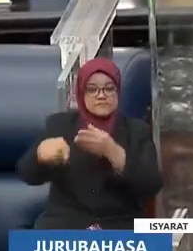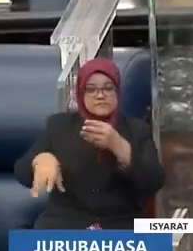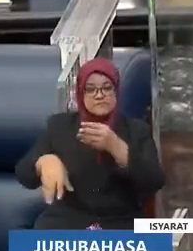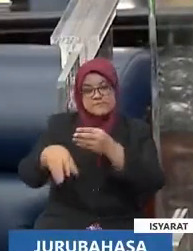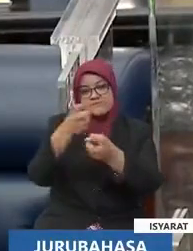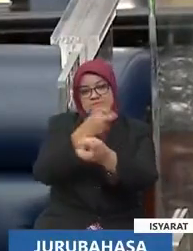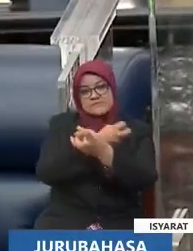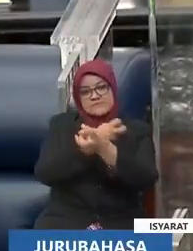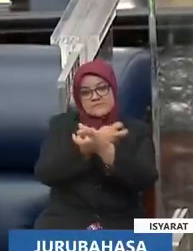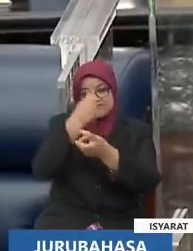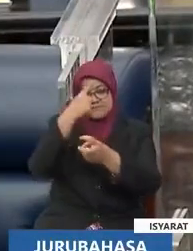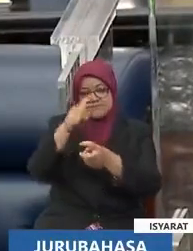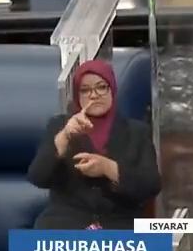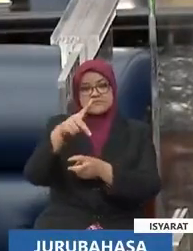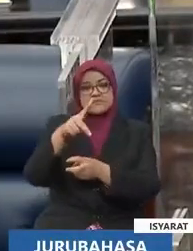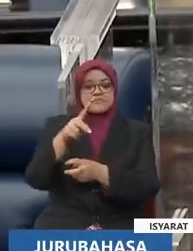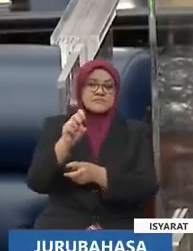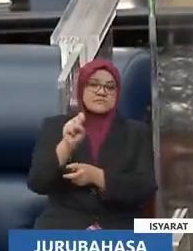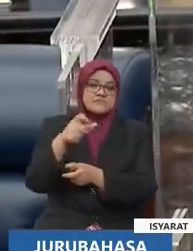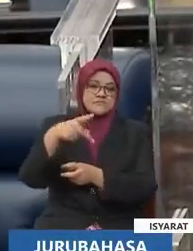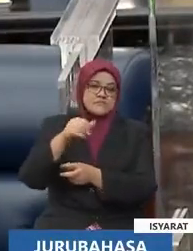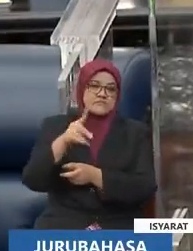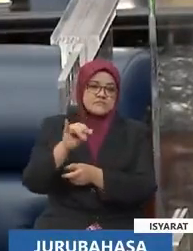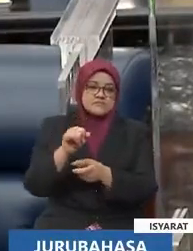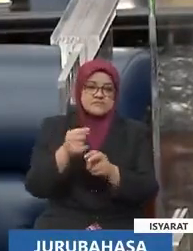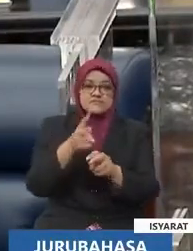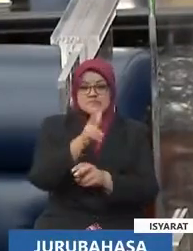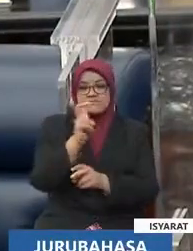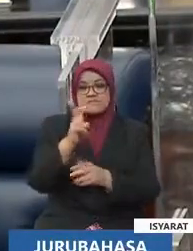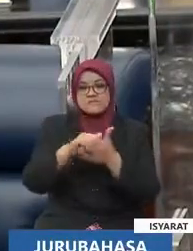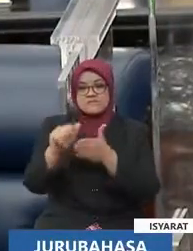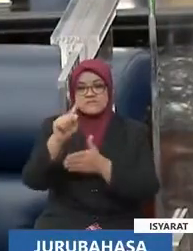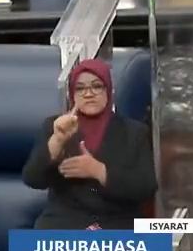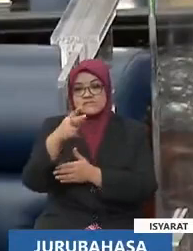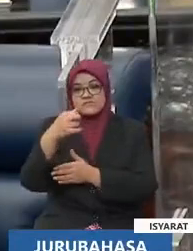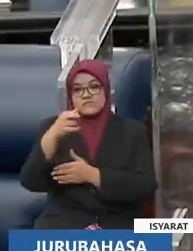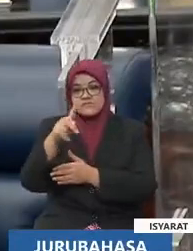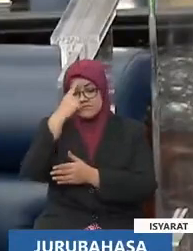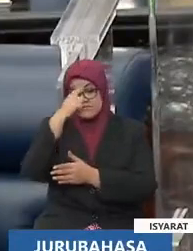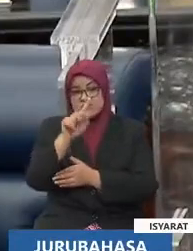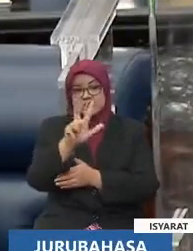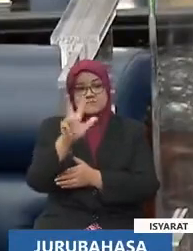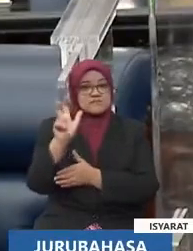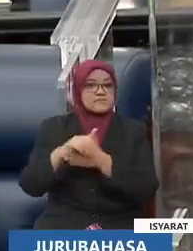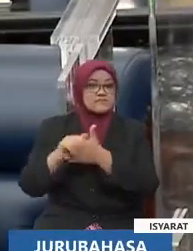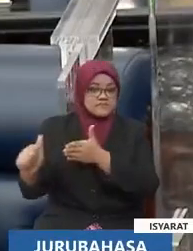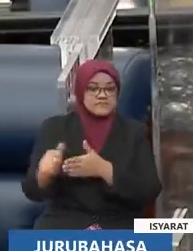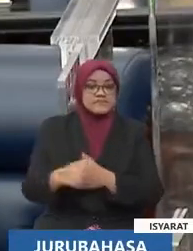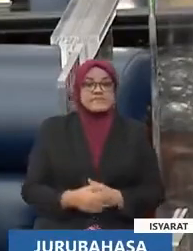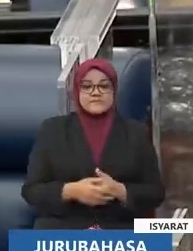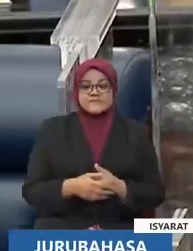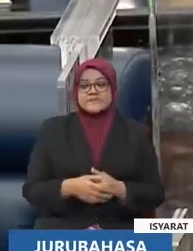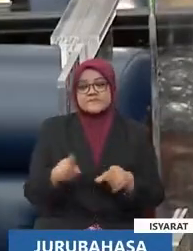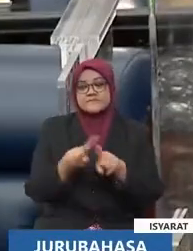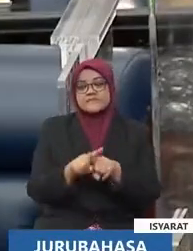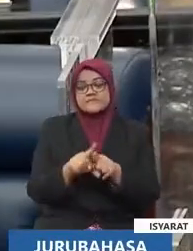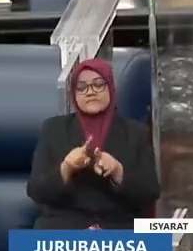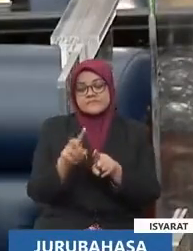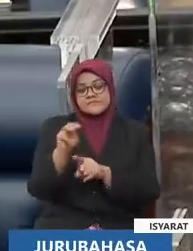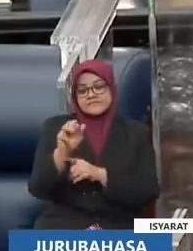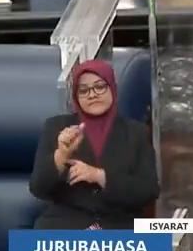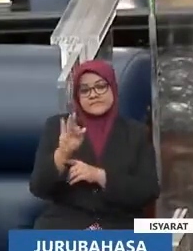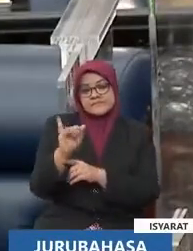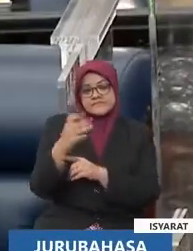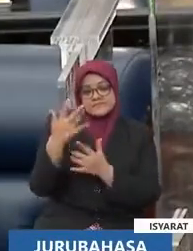racun makhluk perosak untuk pesawat dinaikkan dp200 Ringgit sayekta Semusim kepada 300 tinggi pada masa yang sama Mavi